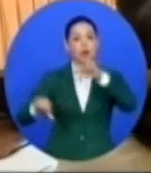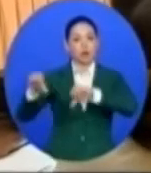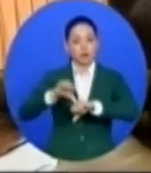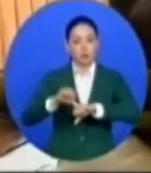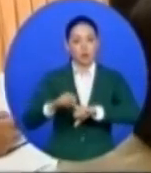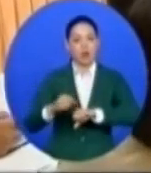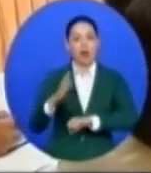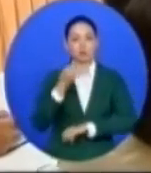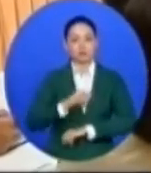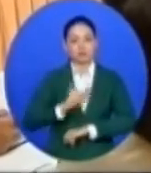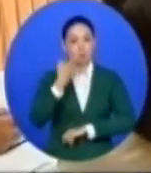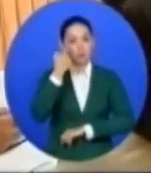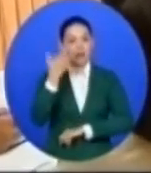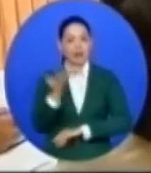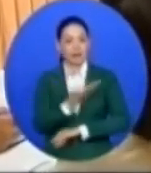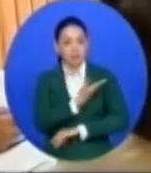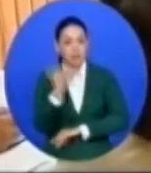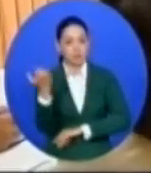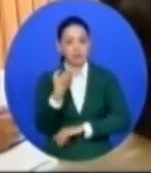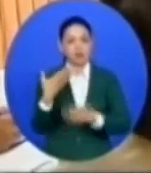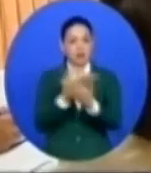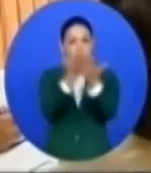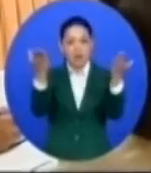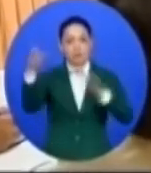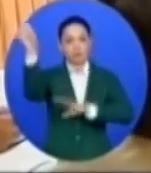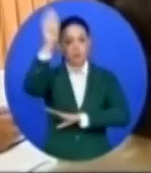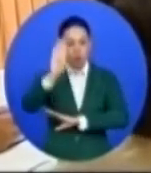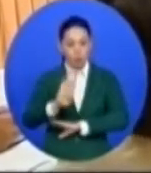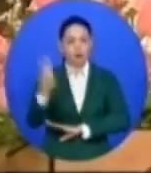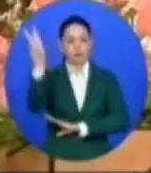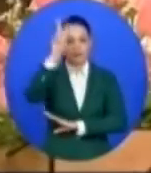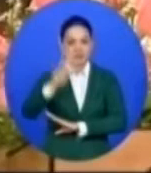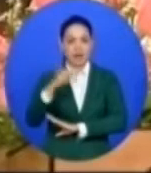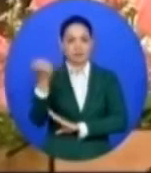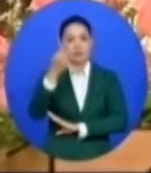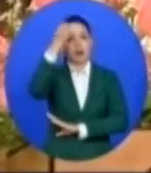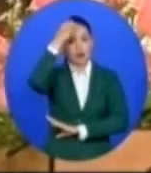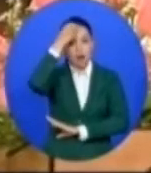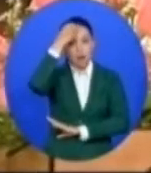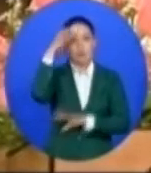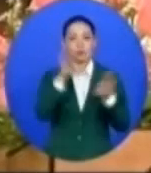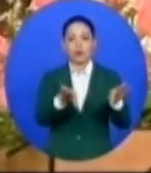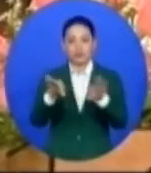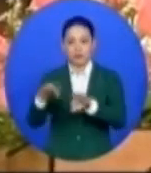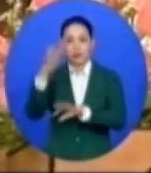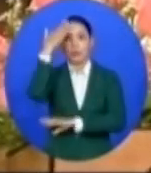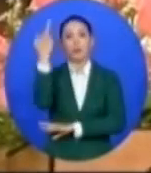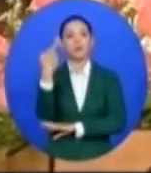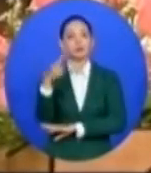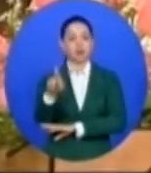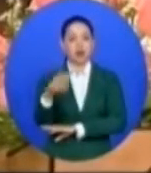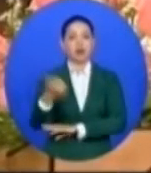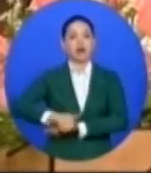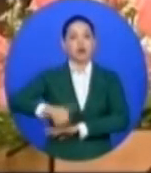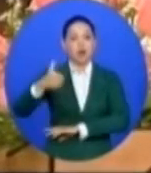nhiên xã hội sẽ chính thức được triển khai trên toàn quốc. Buổi hội thảo sẽ giúp đại biểu các tỉnh thành hiểu rõ hơn về dự án kỹ năng sống và dự án giảng